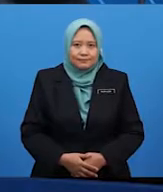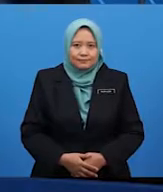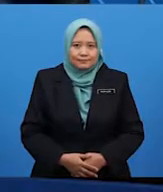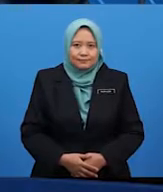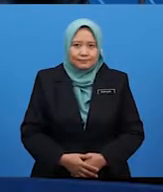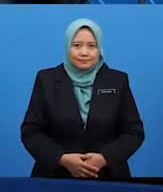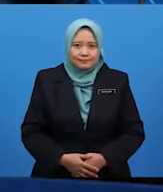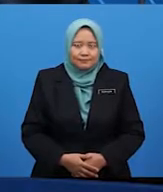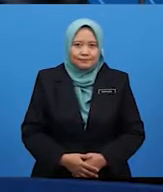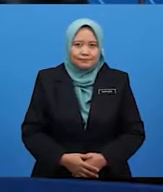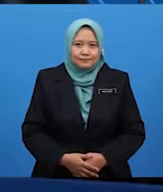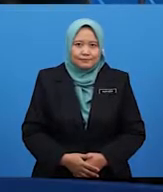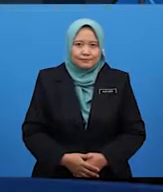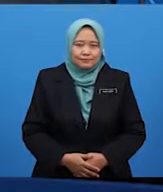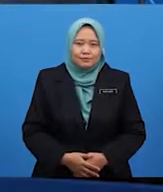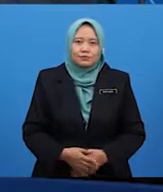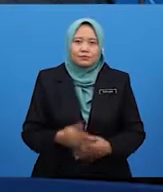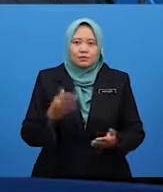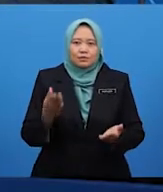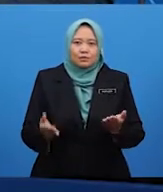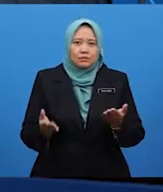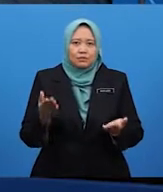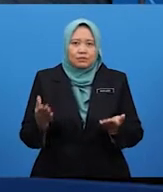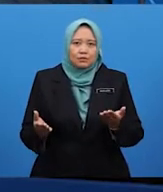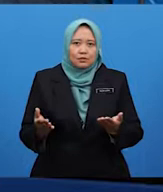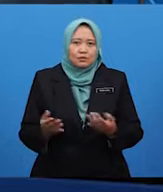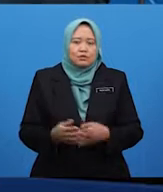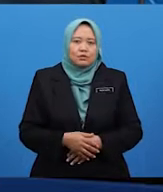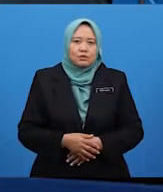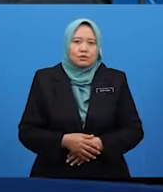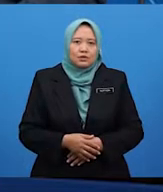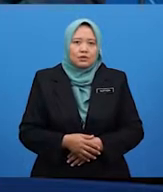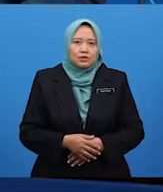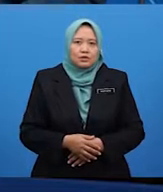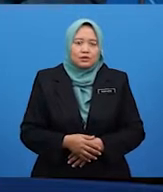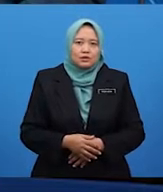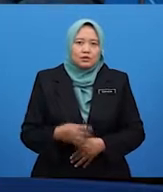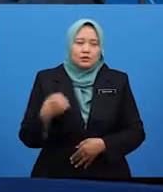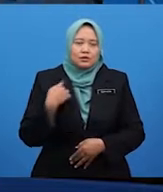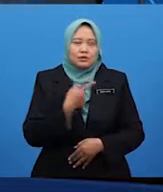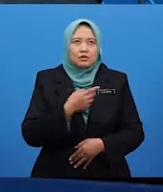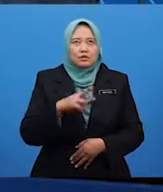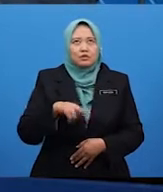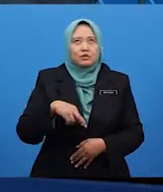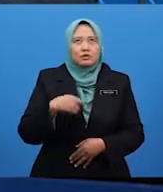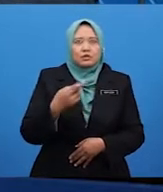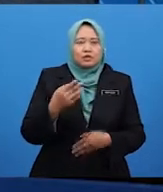dan juga susunan perabot. Jadi mungkin Cikgu Arif rasa studio ini ada tak